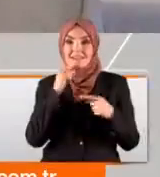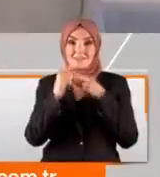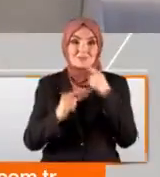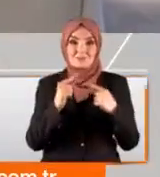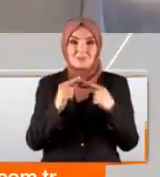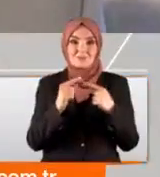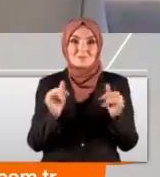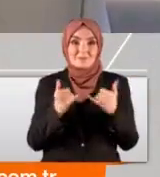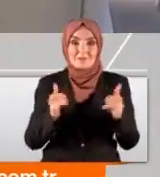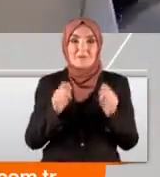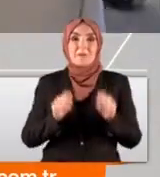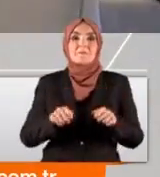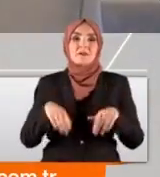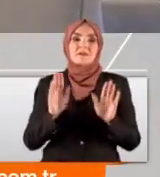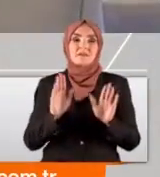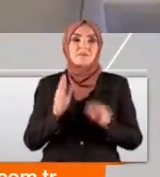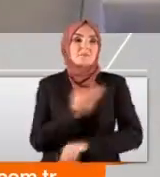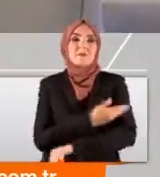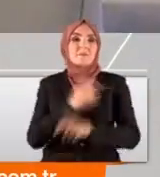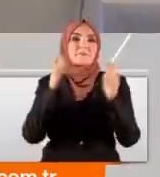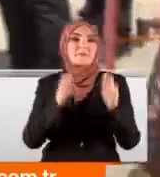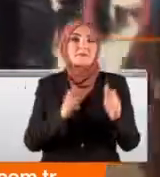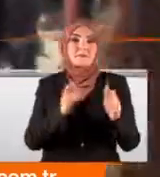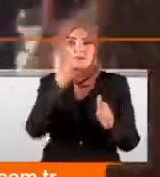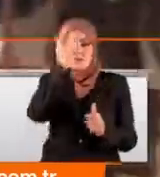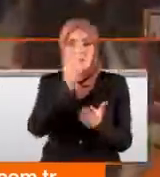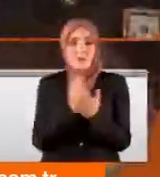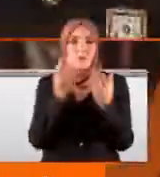bile kutlayamadan memleketine şehadet haberi geldi.